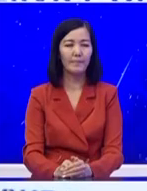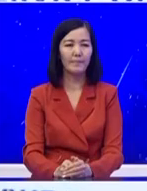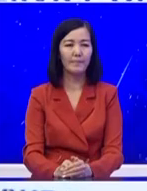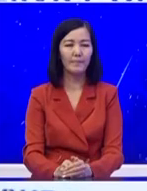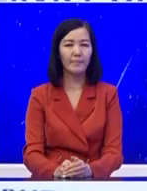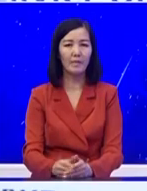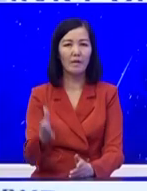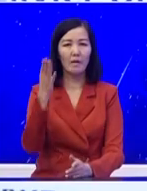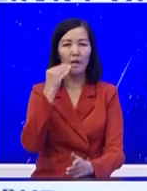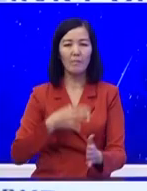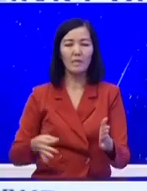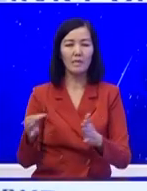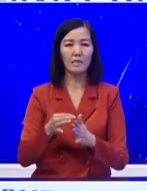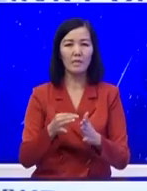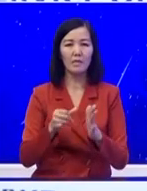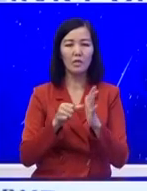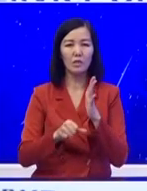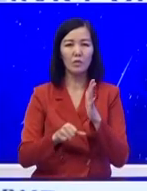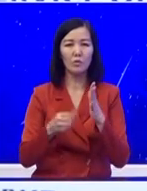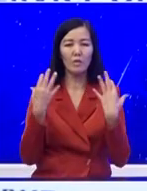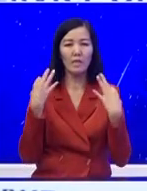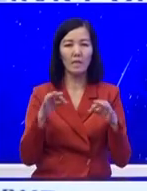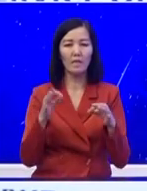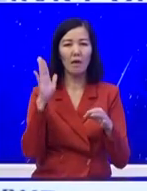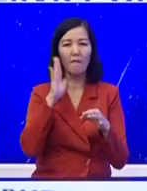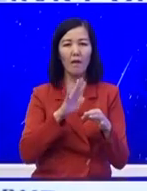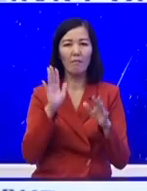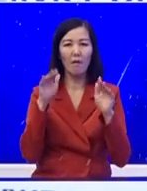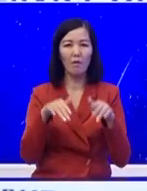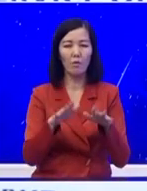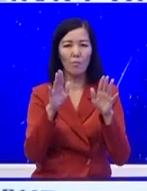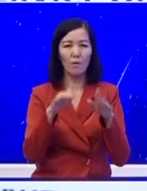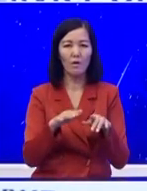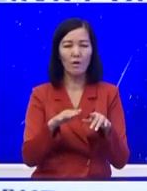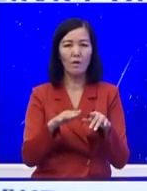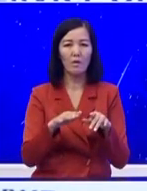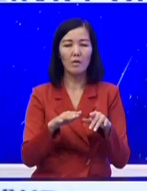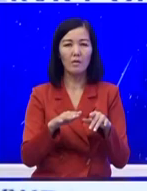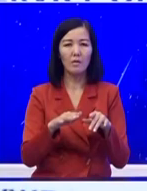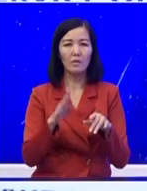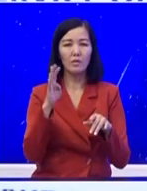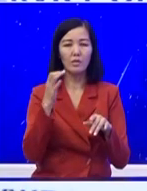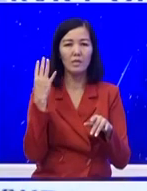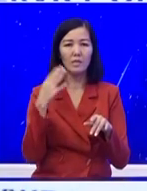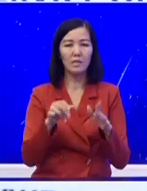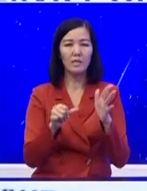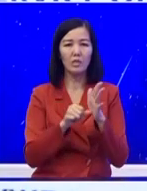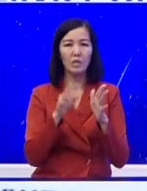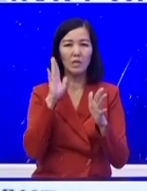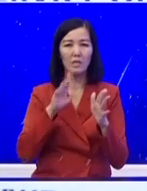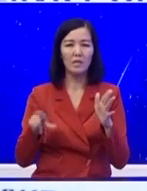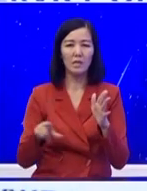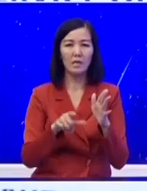В Алматинской области имеется 600 открытых водоемов, это из них 6 озер, 436 рек и